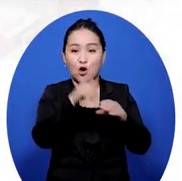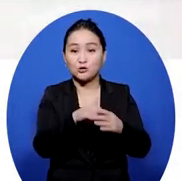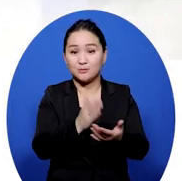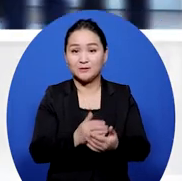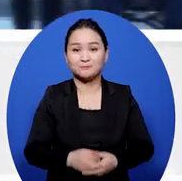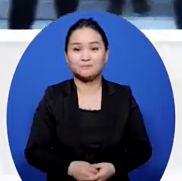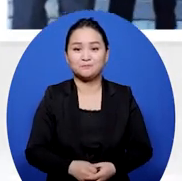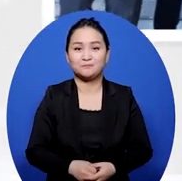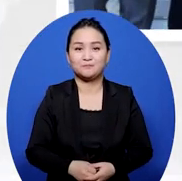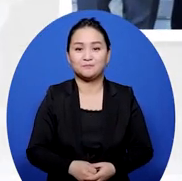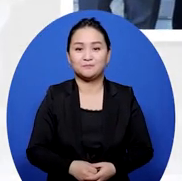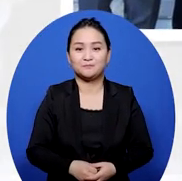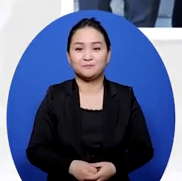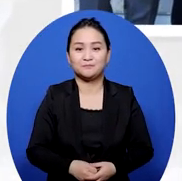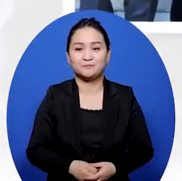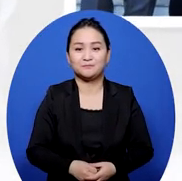болжээ.